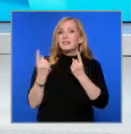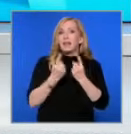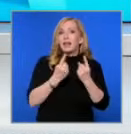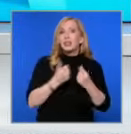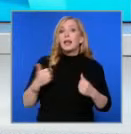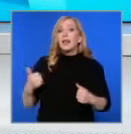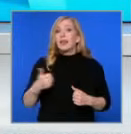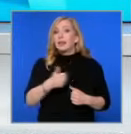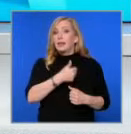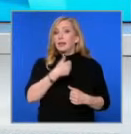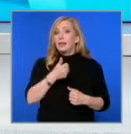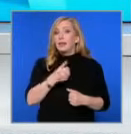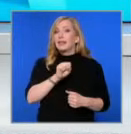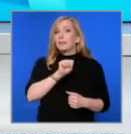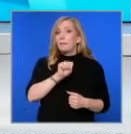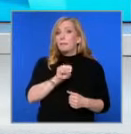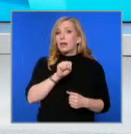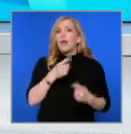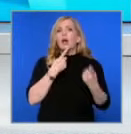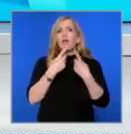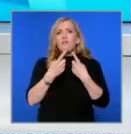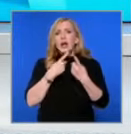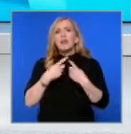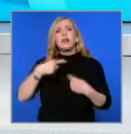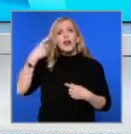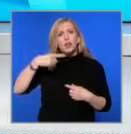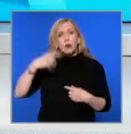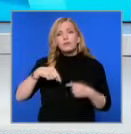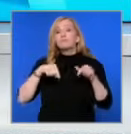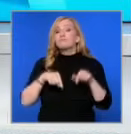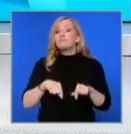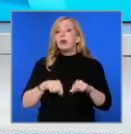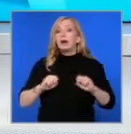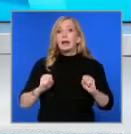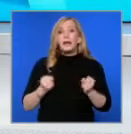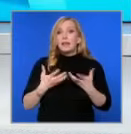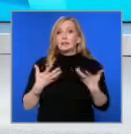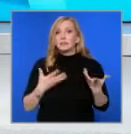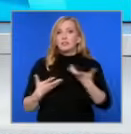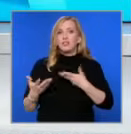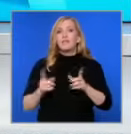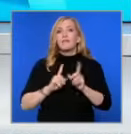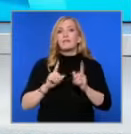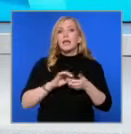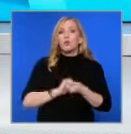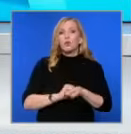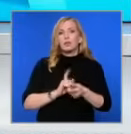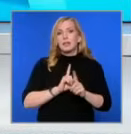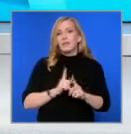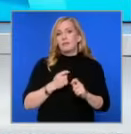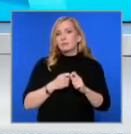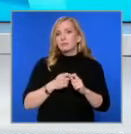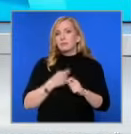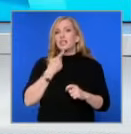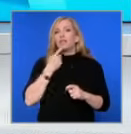партиите, подкрепящи кабинета, разговарят редовно. Според него, резки движения в некоалицията не трябва да се правят,